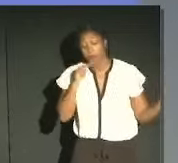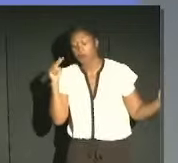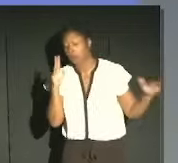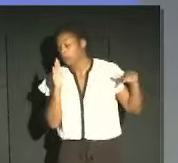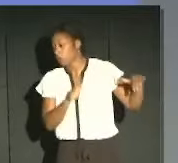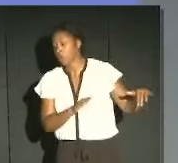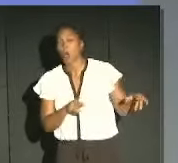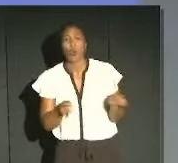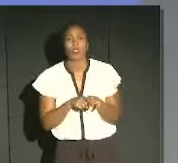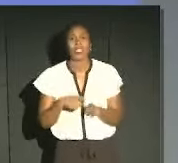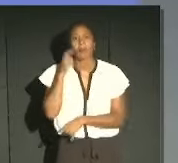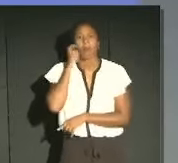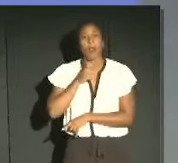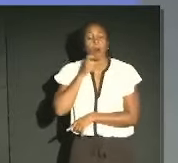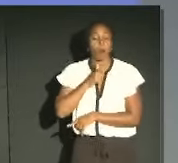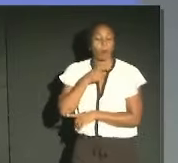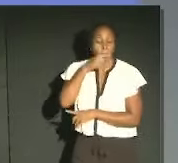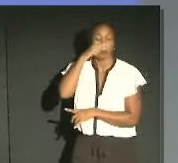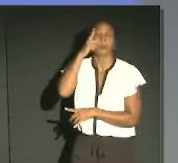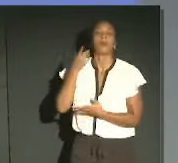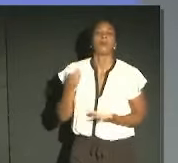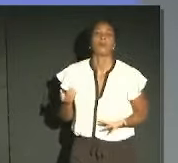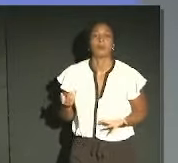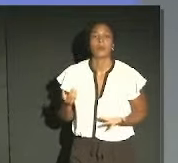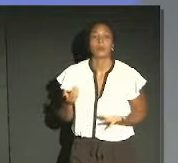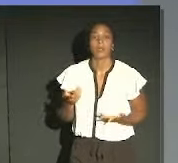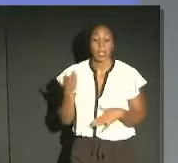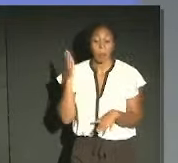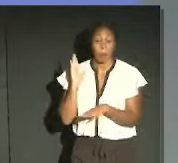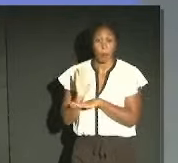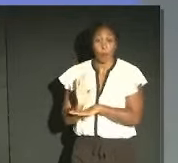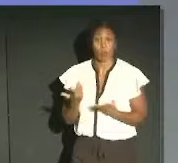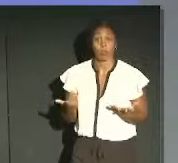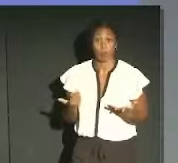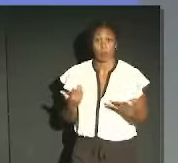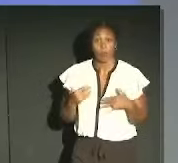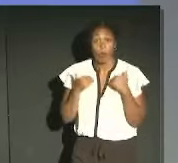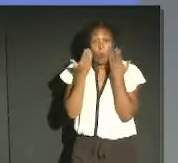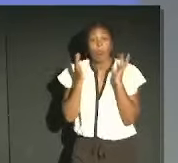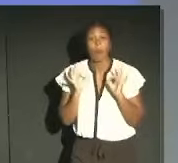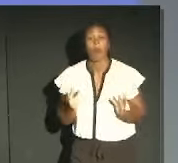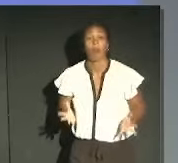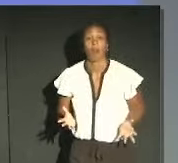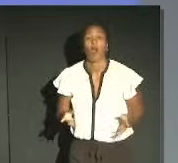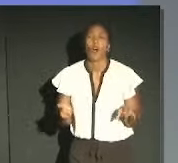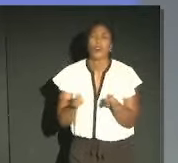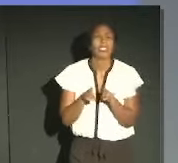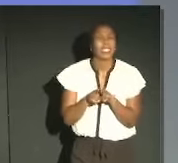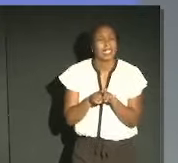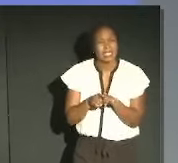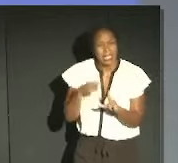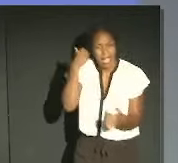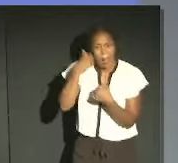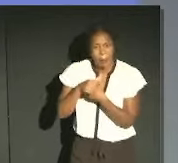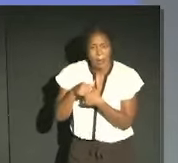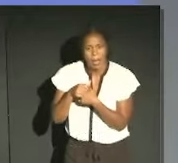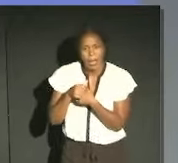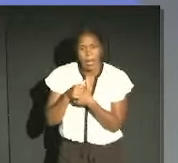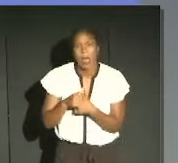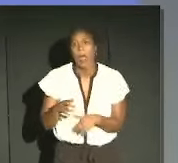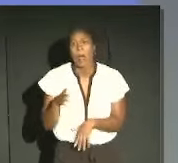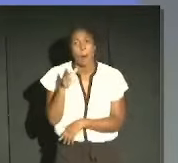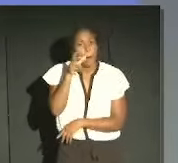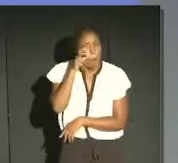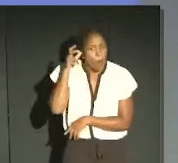qui ne rate pas une opportunité de le manifester on a vu aussi vous souvenez sans doute Élizabeth borne